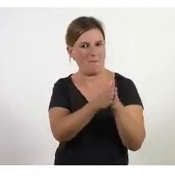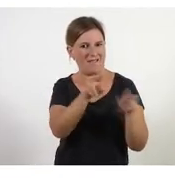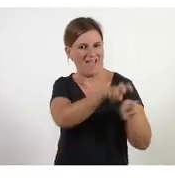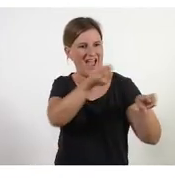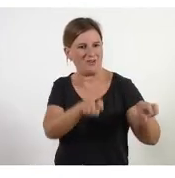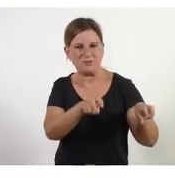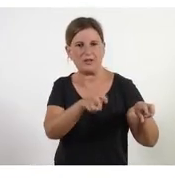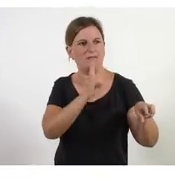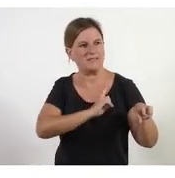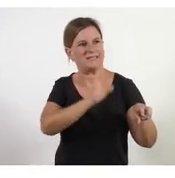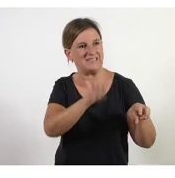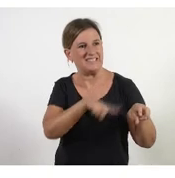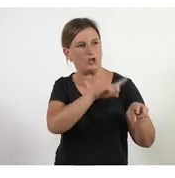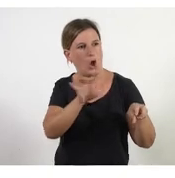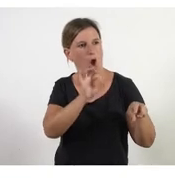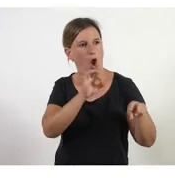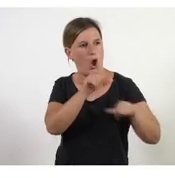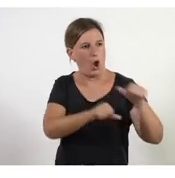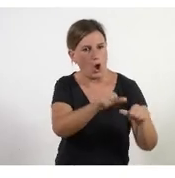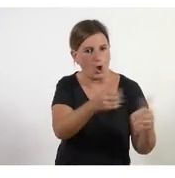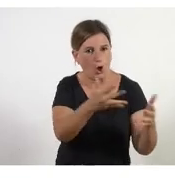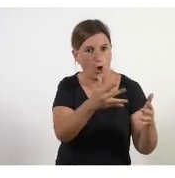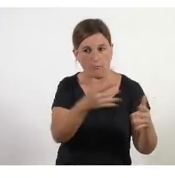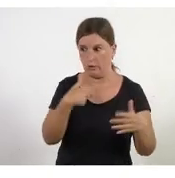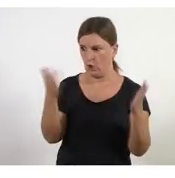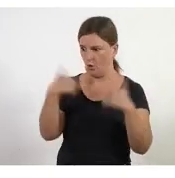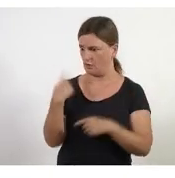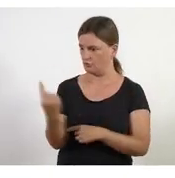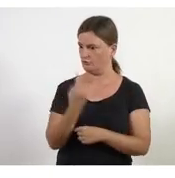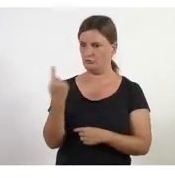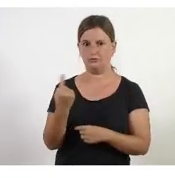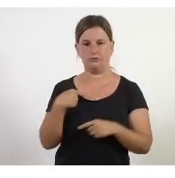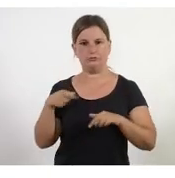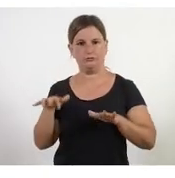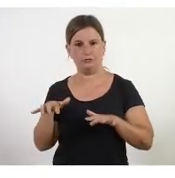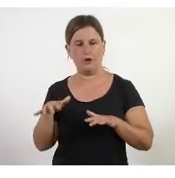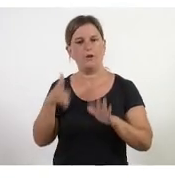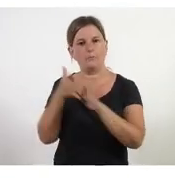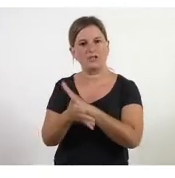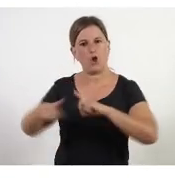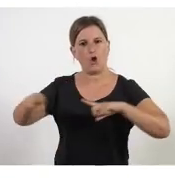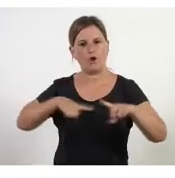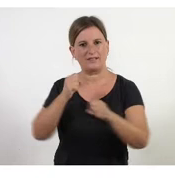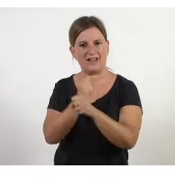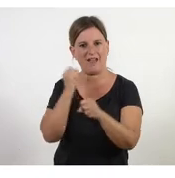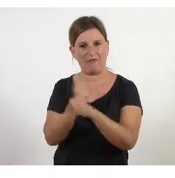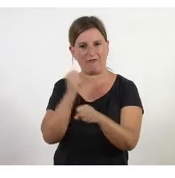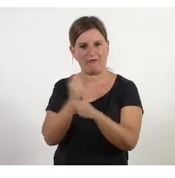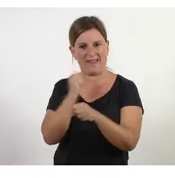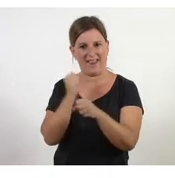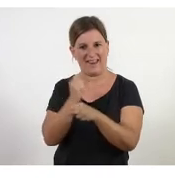dient sí, no, per aquí, per allà. Organitzar les tasques, tant personals a la feina com en